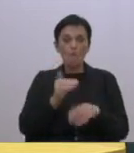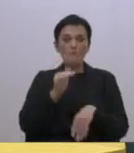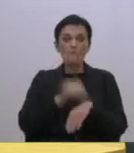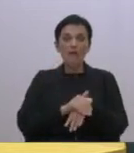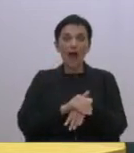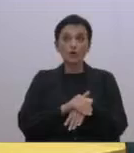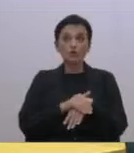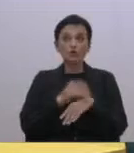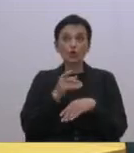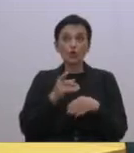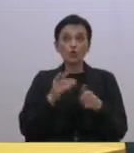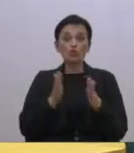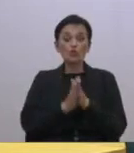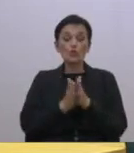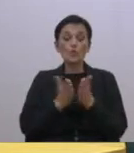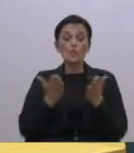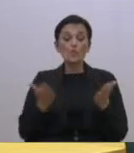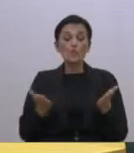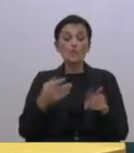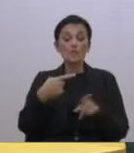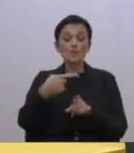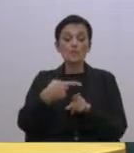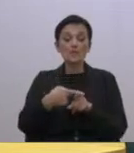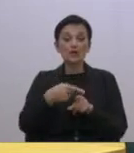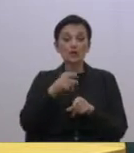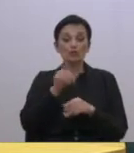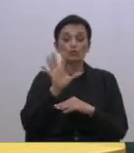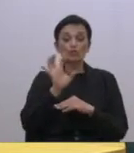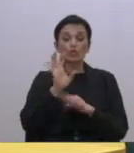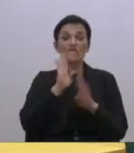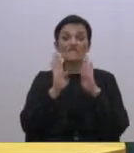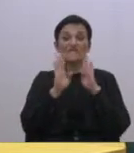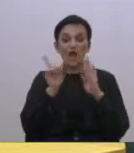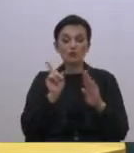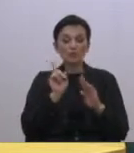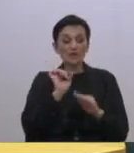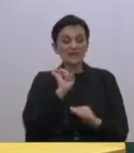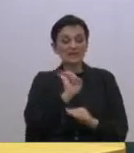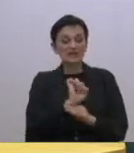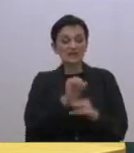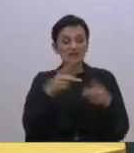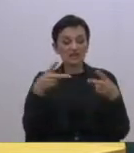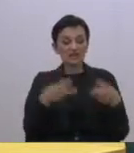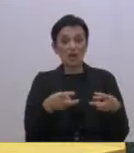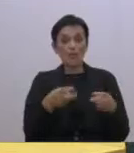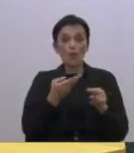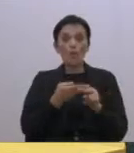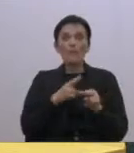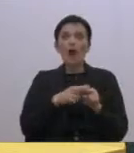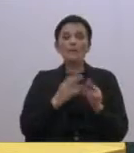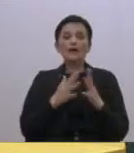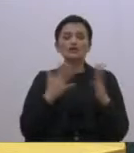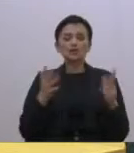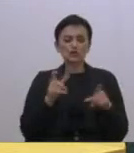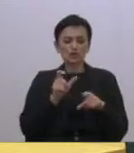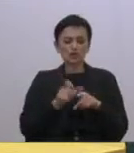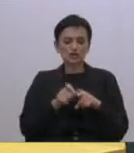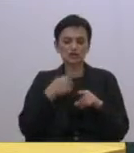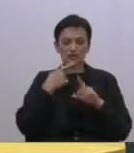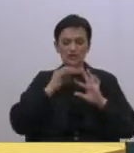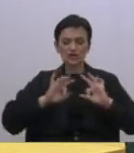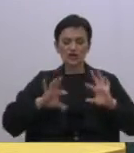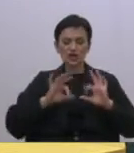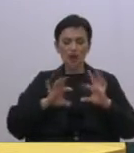ბიბლია დაბლოკა, ბიბლიის სურათი დაბლოკა ფეისბუქმა. ამაზე დიდი სიტყვის თავისუფლების და გამოხატვის